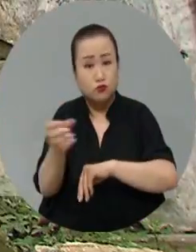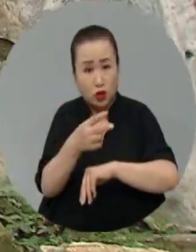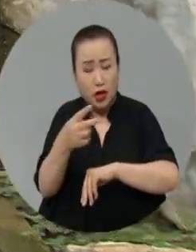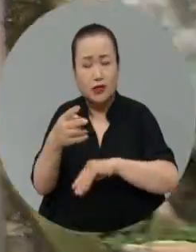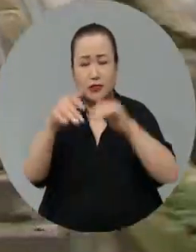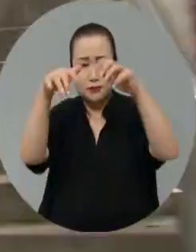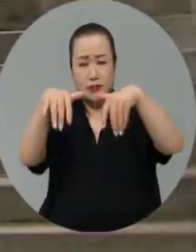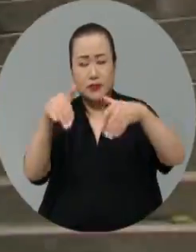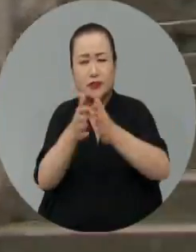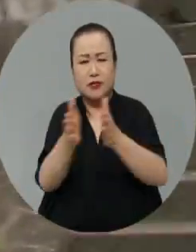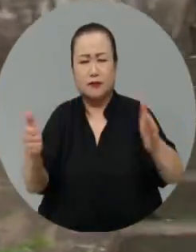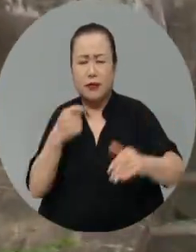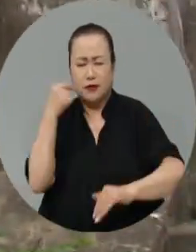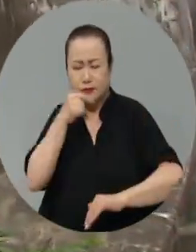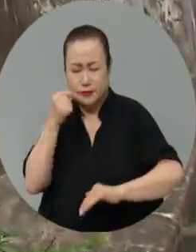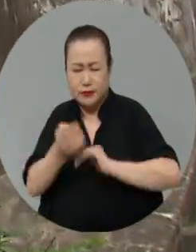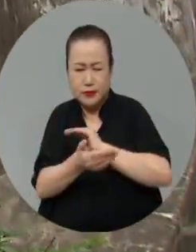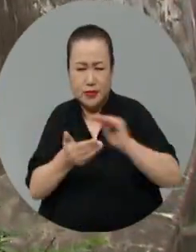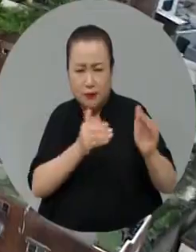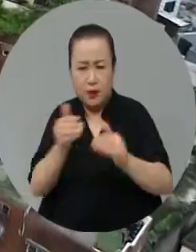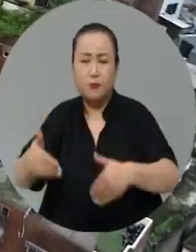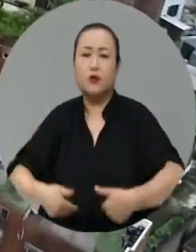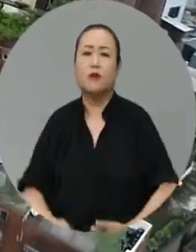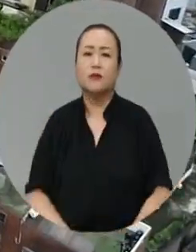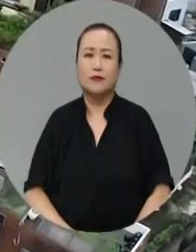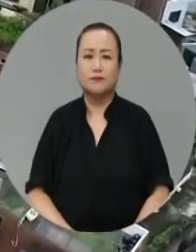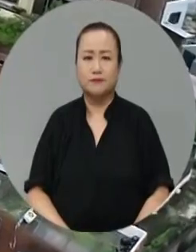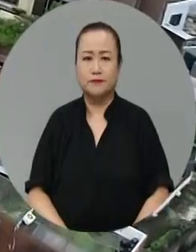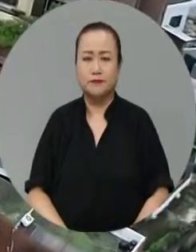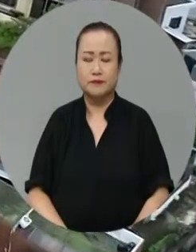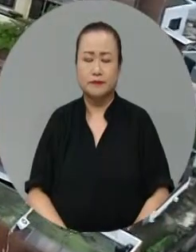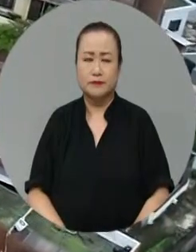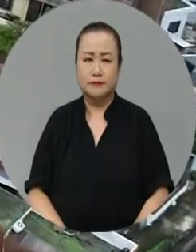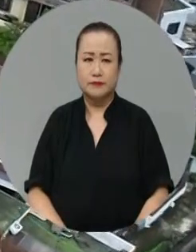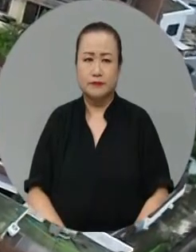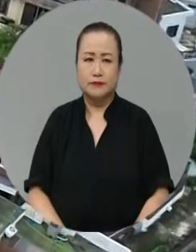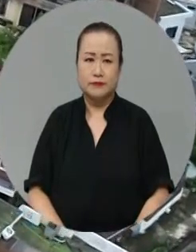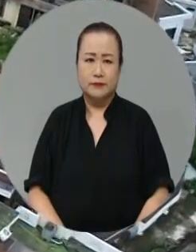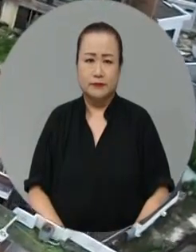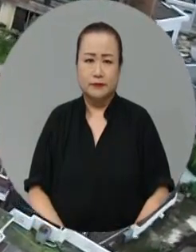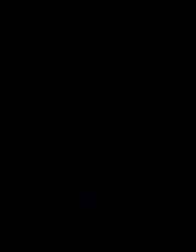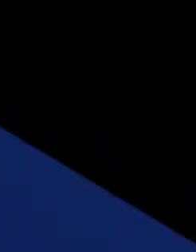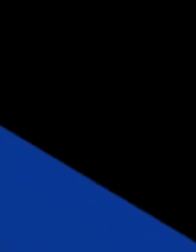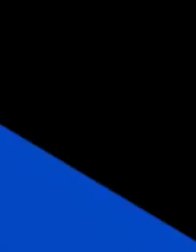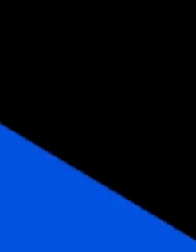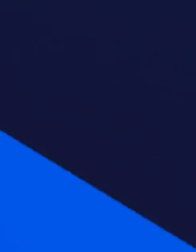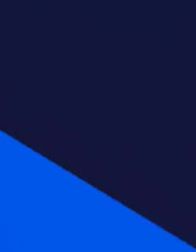시작될 것으로 보여 철저한 대비가 필요해 보입니다. MBC 뉴스 정진명입니다.